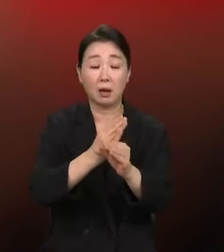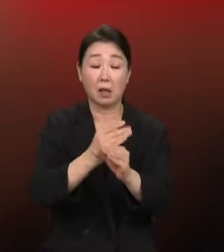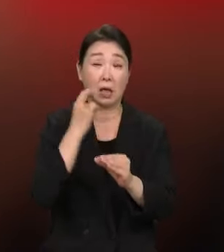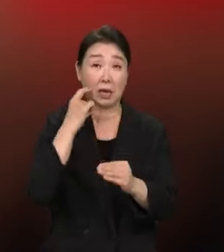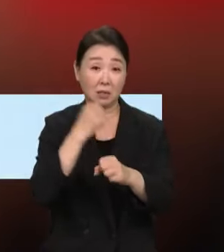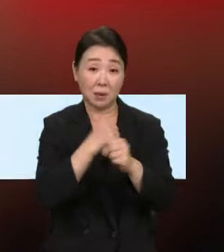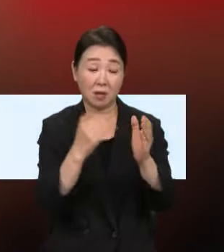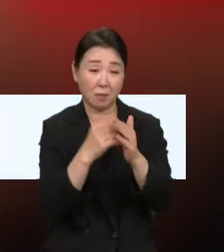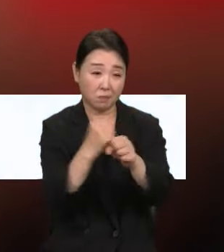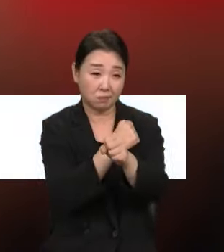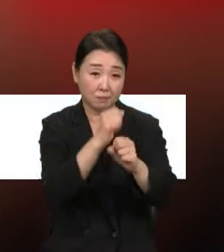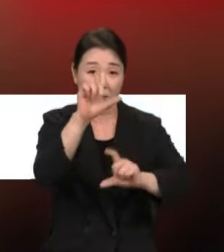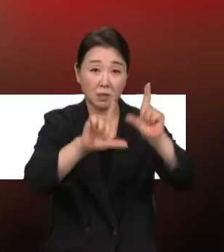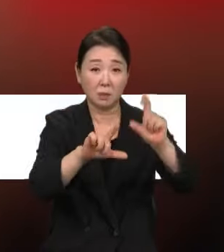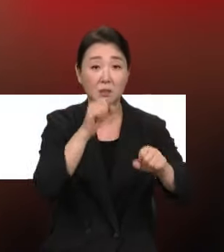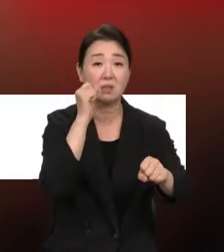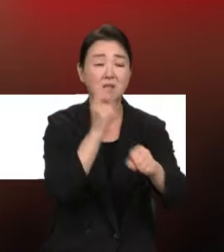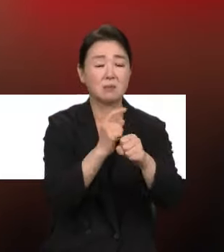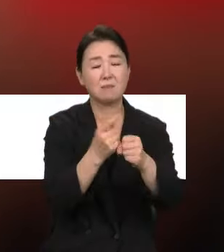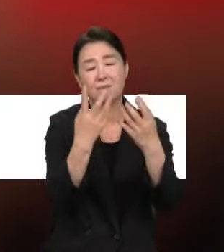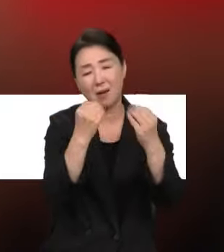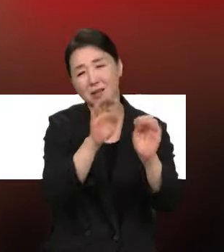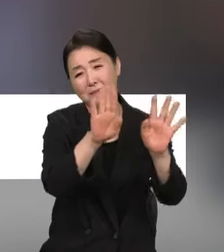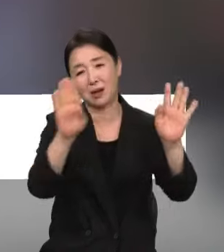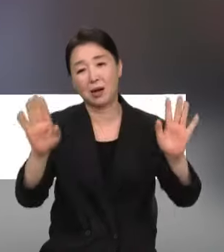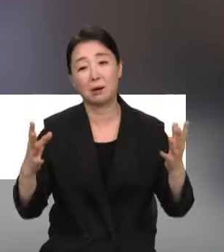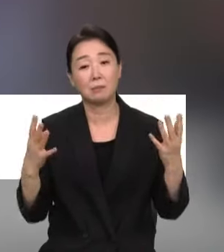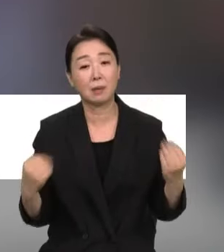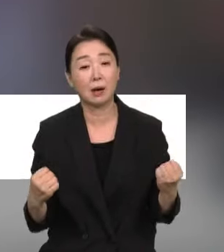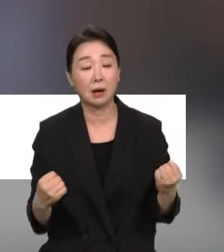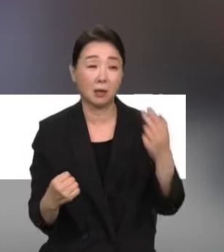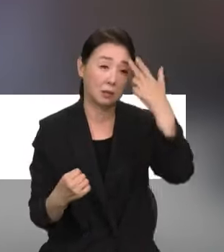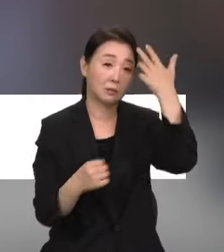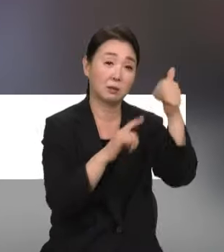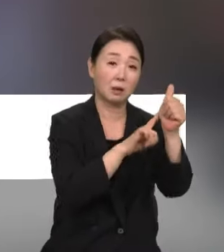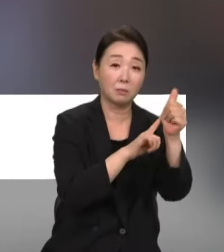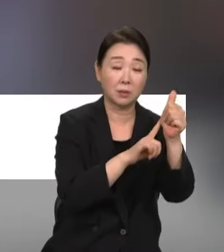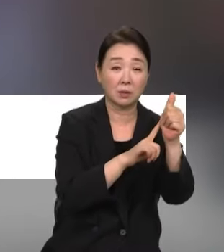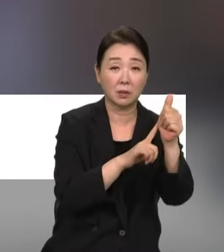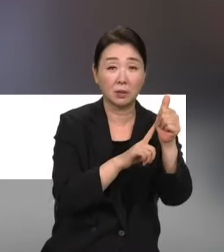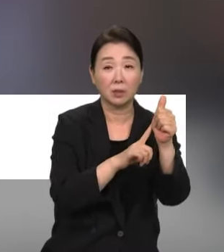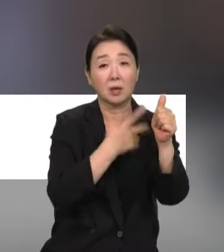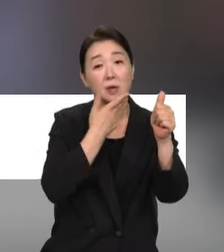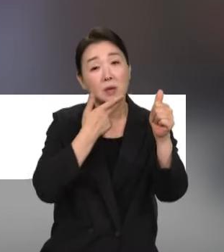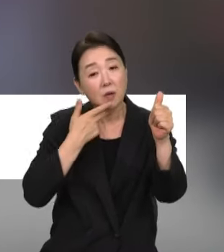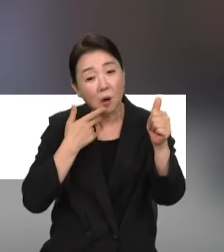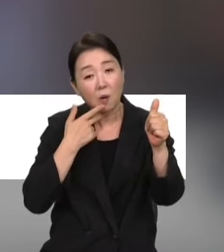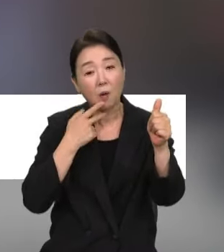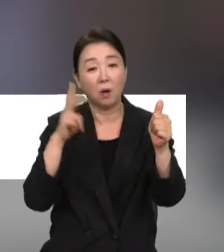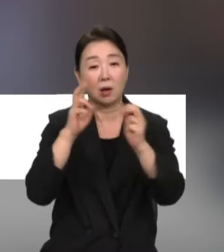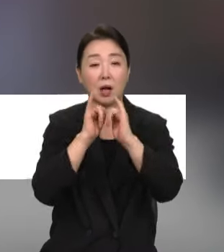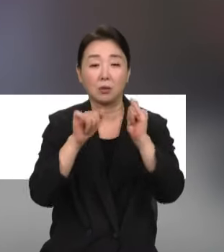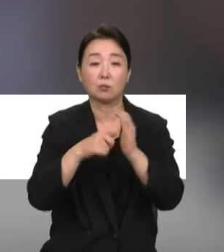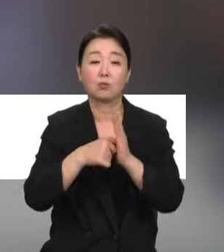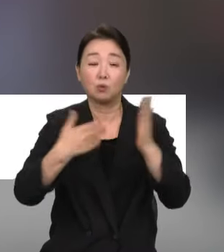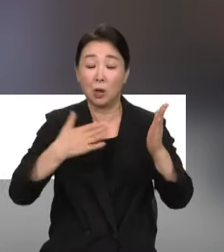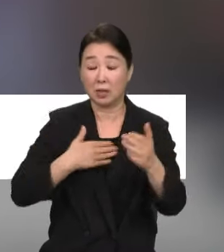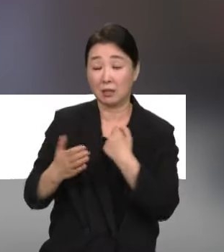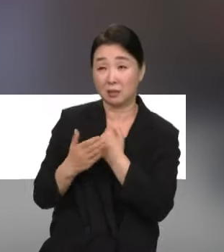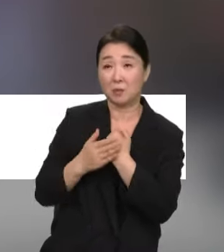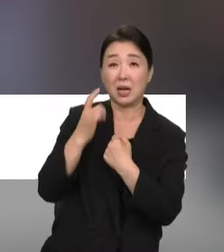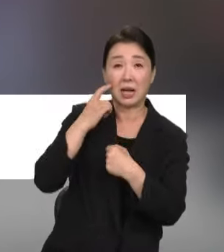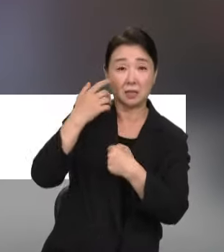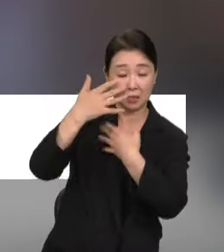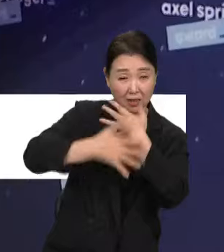합성되거나 조작된 이미지는 이미 기승을 부리고 있습니다. 트럼프는 팝스타 테일러 스위프트가 자신을 지지한다며 가짜 사진을